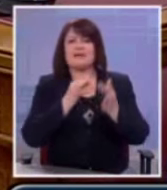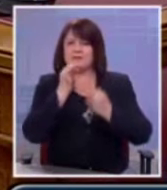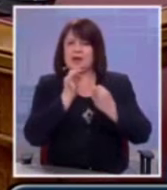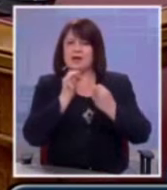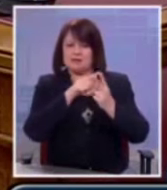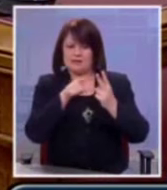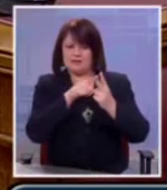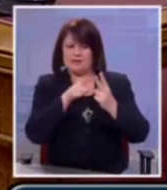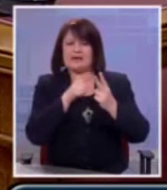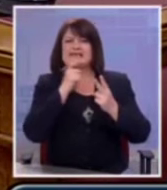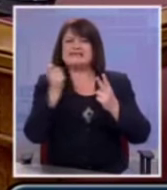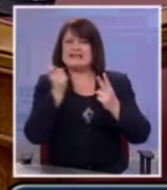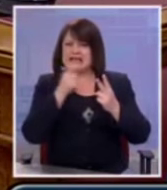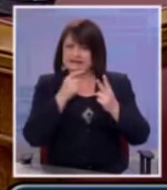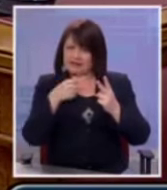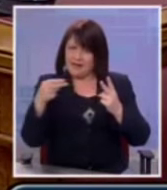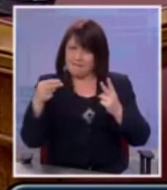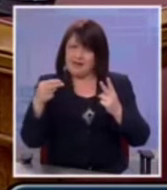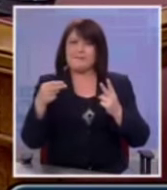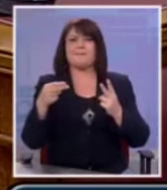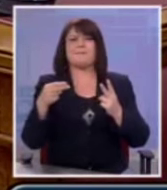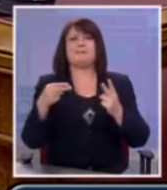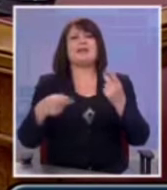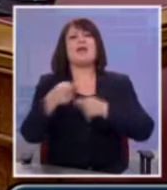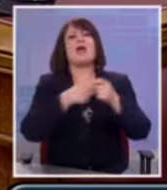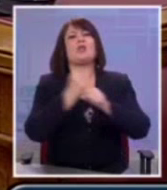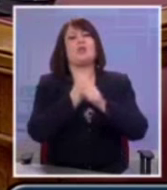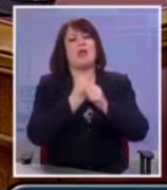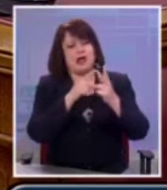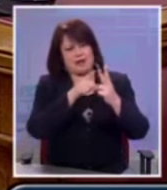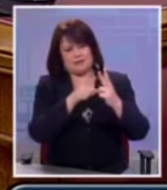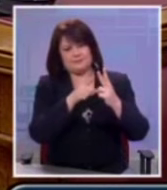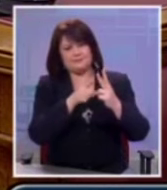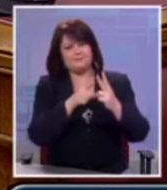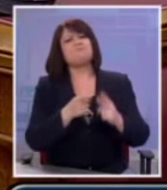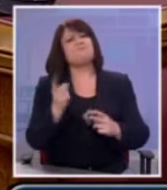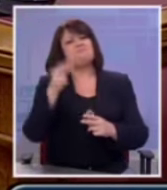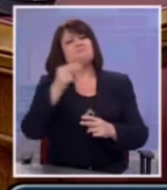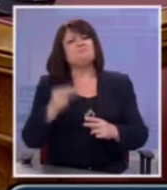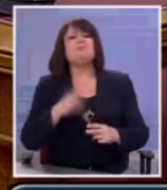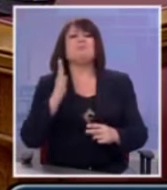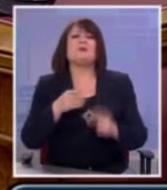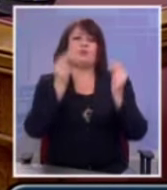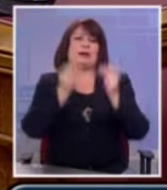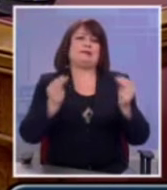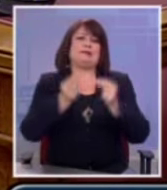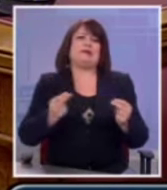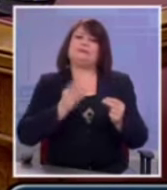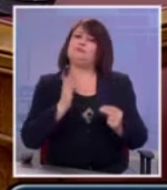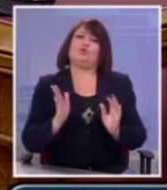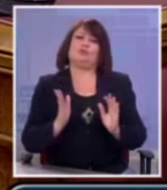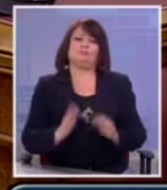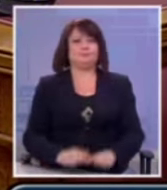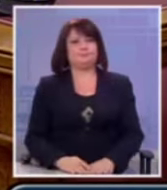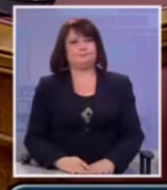τα δύο καυτά θέματα, το συνταξιωτικό και το θέμα της αγοράς εργασίας. Τα άλλα, κατά την άποψή μου, μπορεί να βρεθούν λύσεις. Αλλά οι